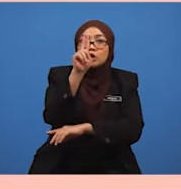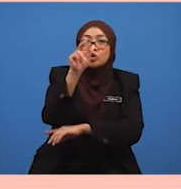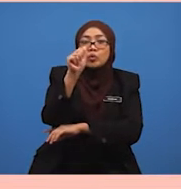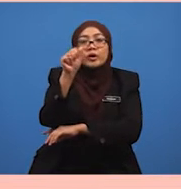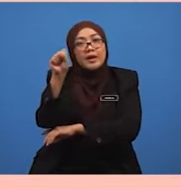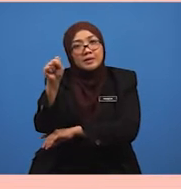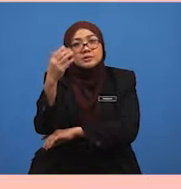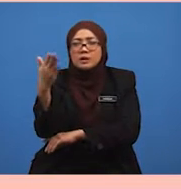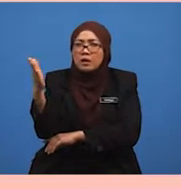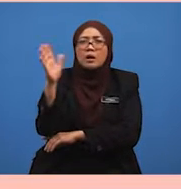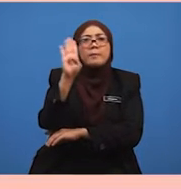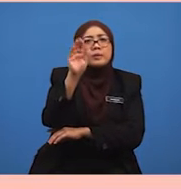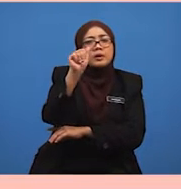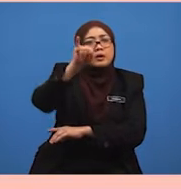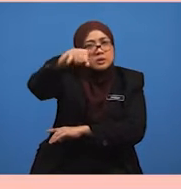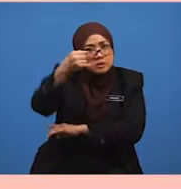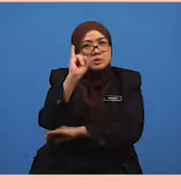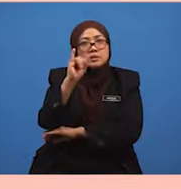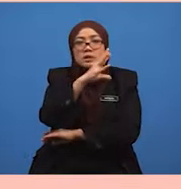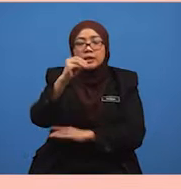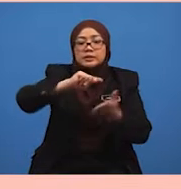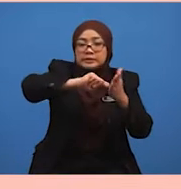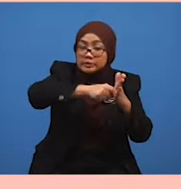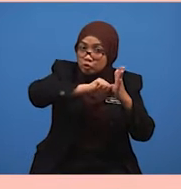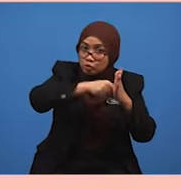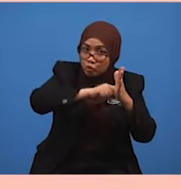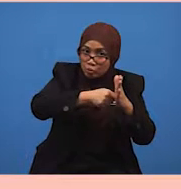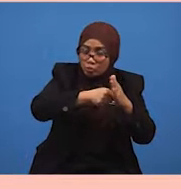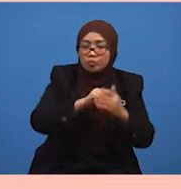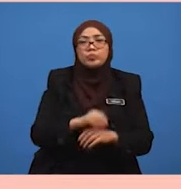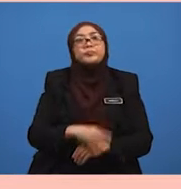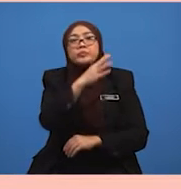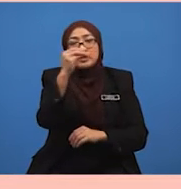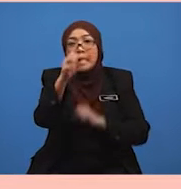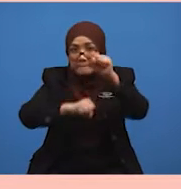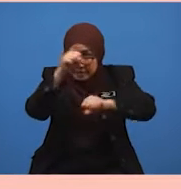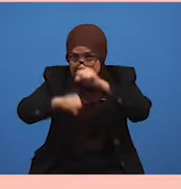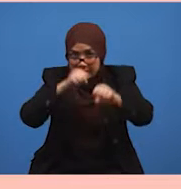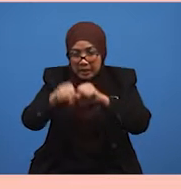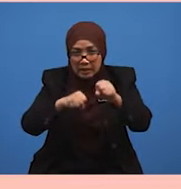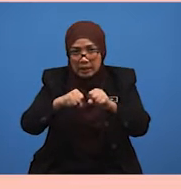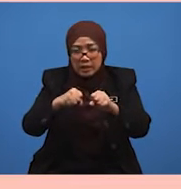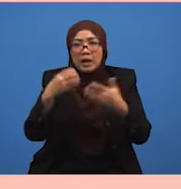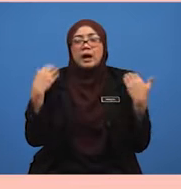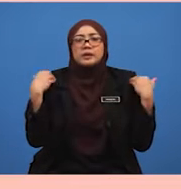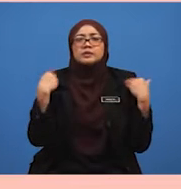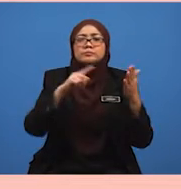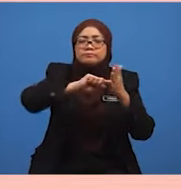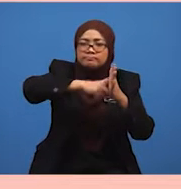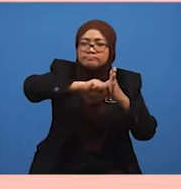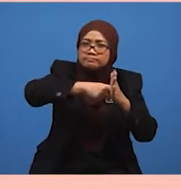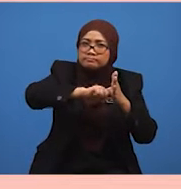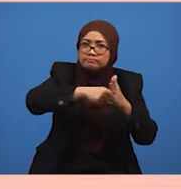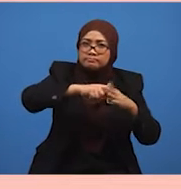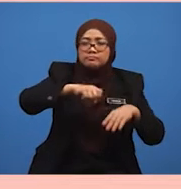baji dan juga skru. Manakala untuk basikal, ia melibatkan skru,